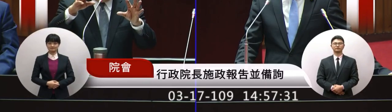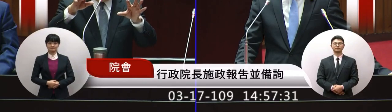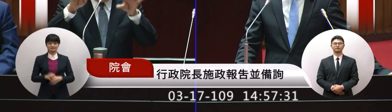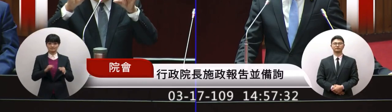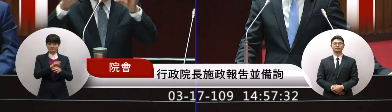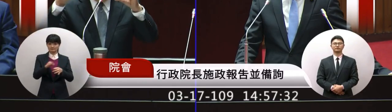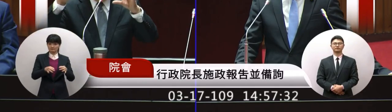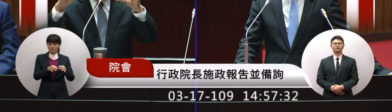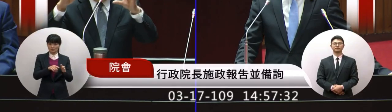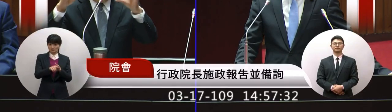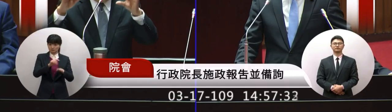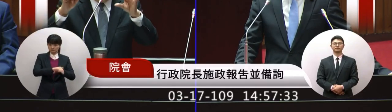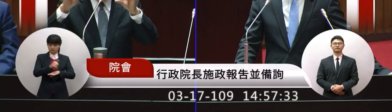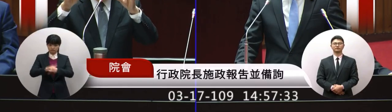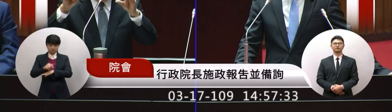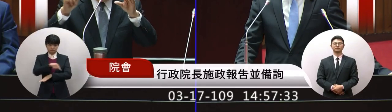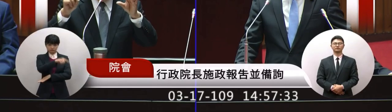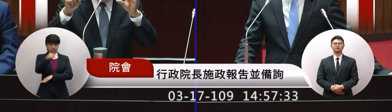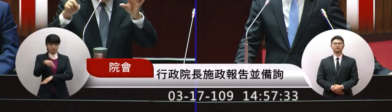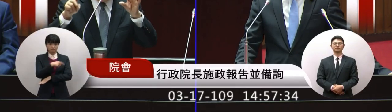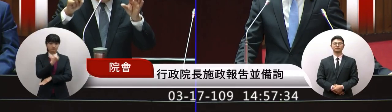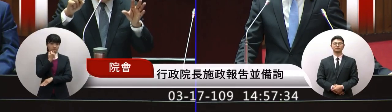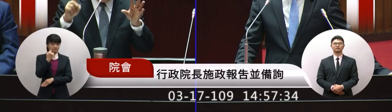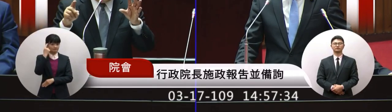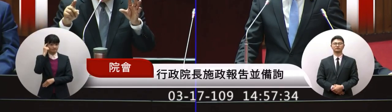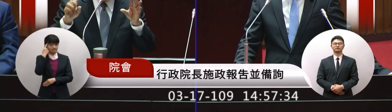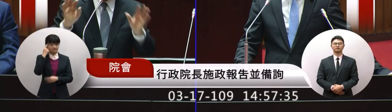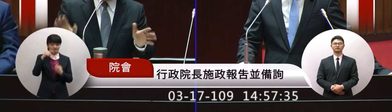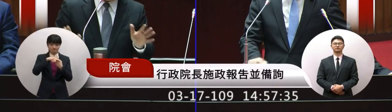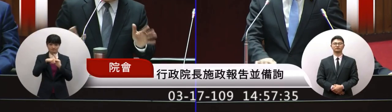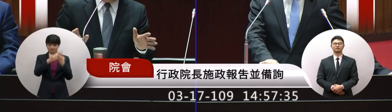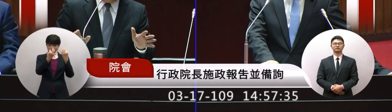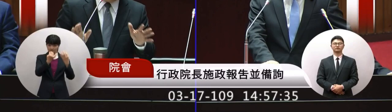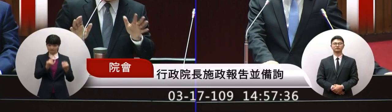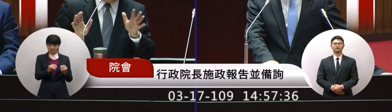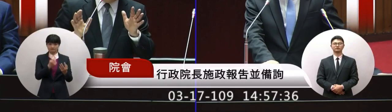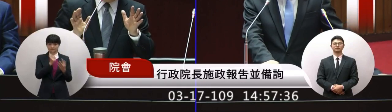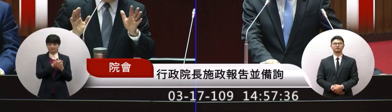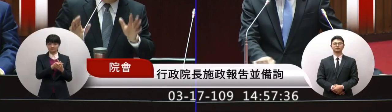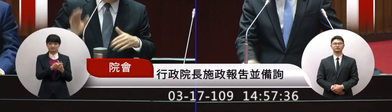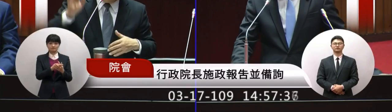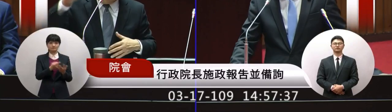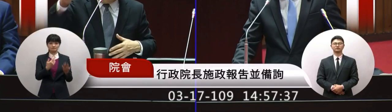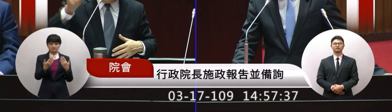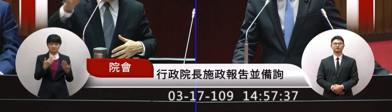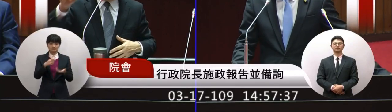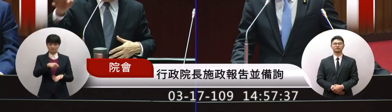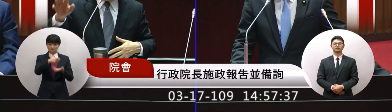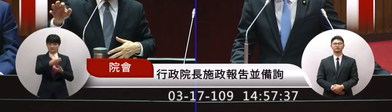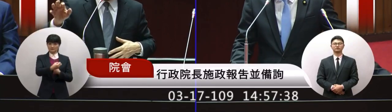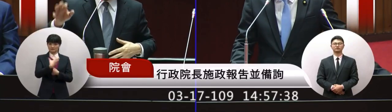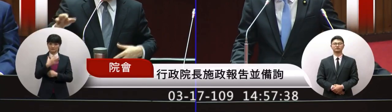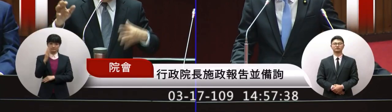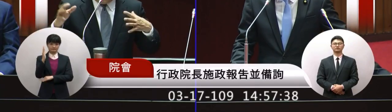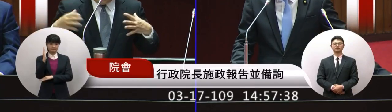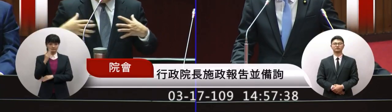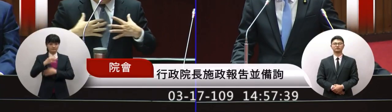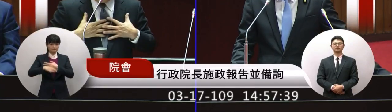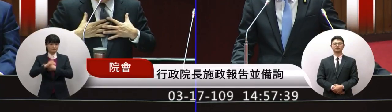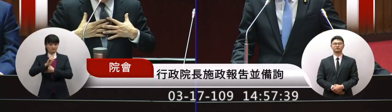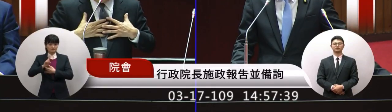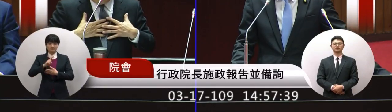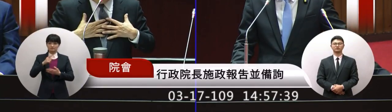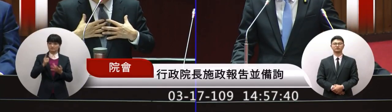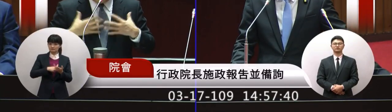济学家可以从很多方面点出政府哪些地方做得不够好，或者可以点出来的。那